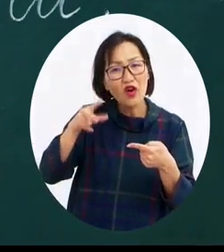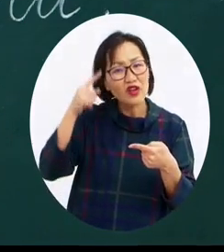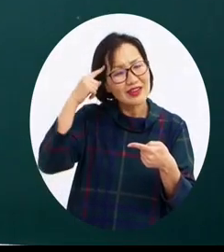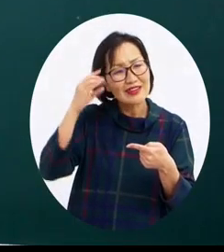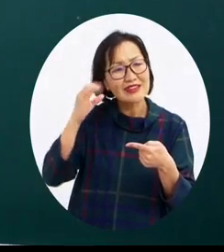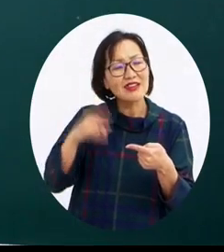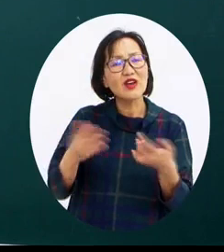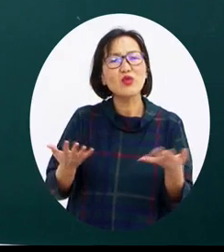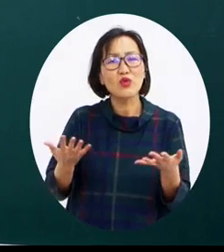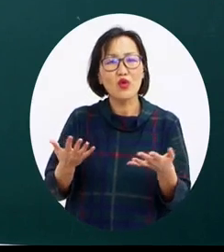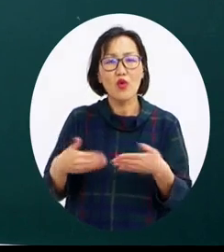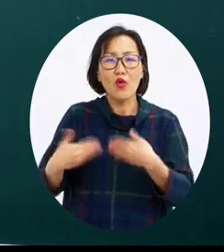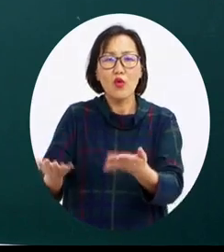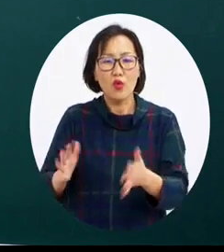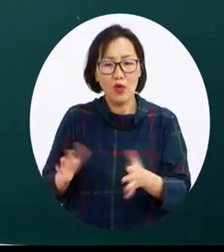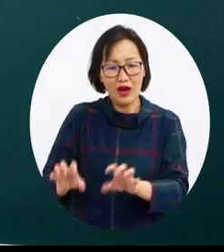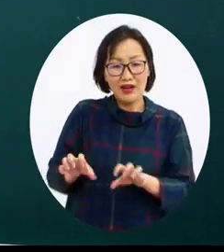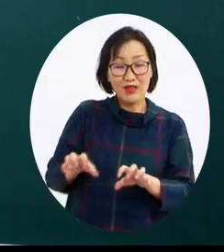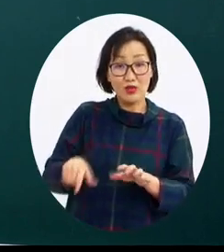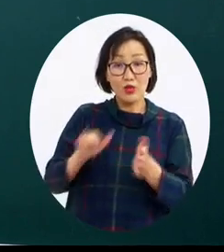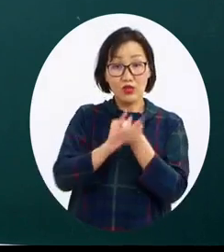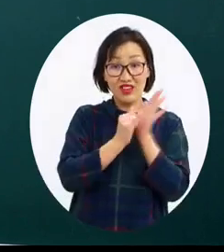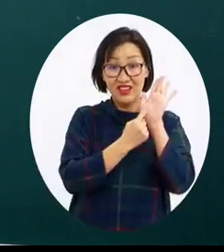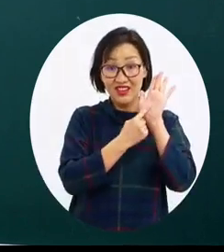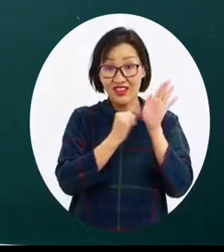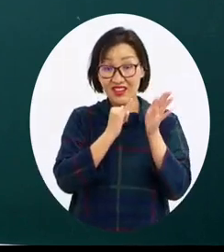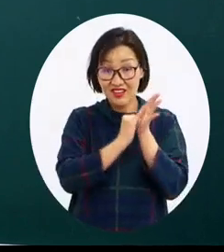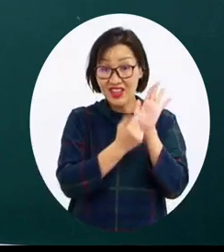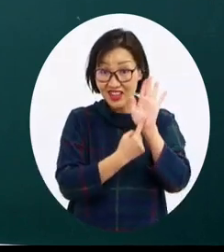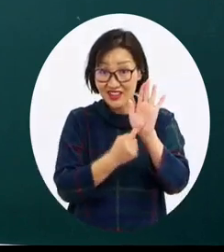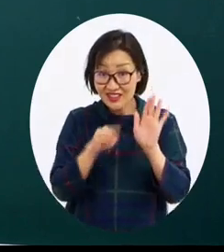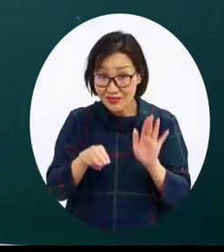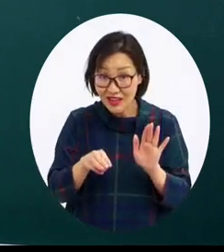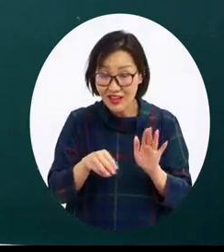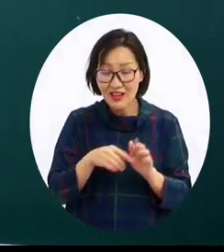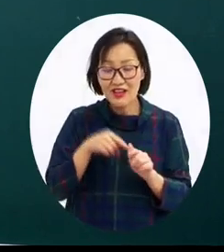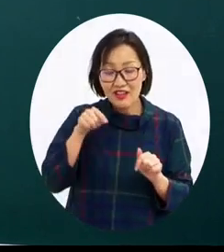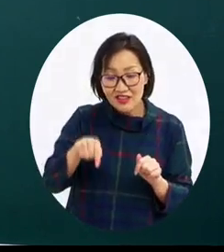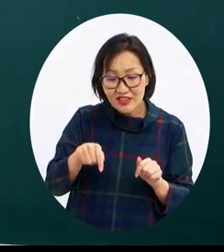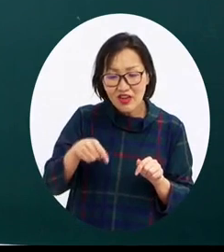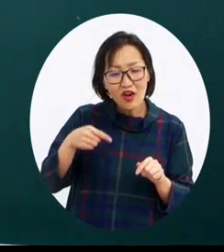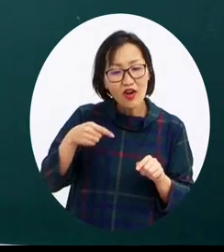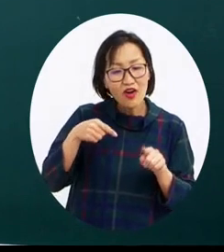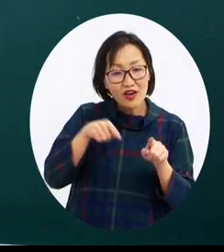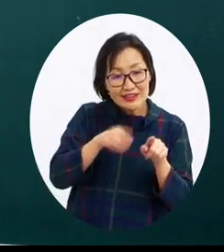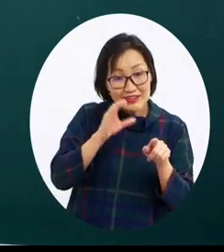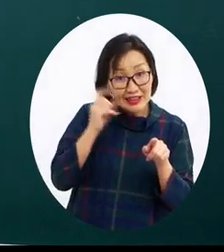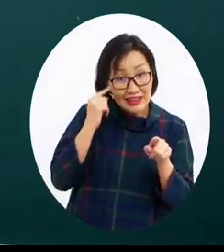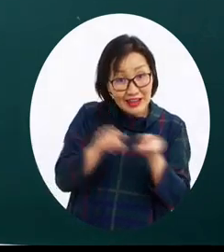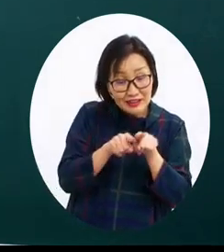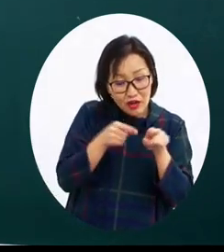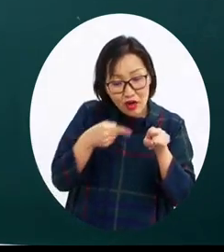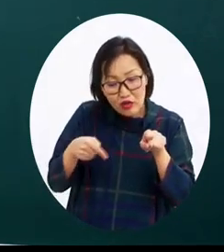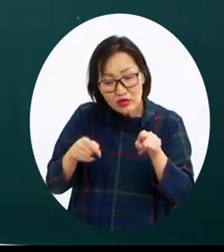бол юу нь өгөхгүй харамлаад байгаа гэсэн санаа байгаа тийм үү? Тэгвэл энэ санаатай ойролцоо ямар ямар хэл зүгүүд байж болох